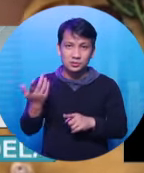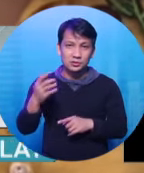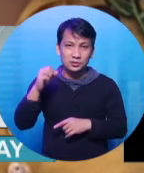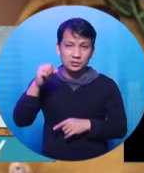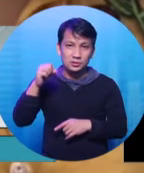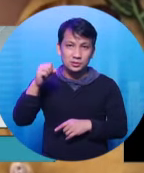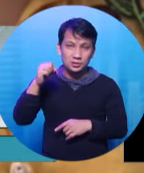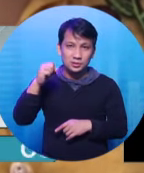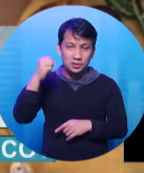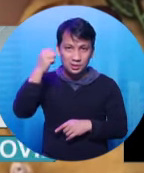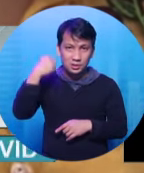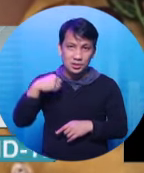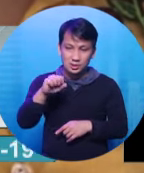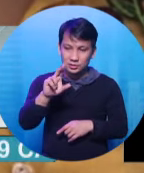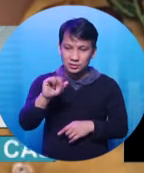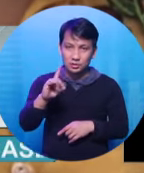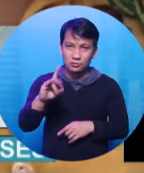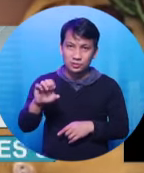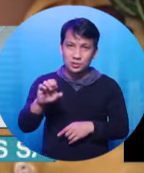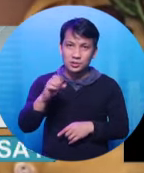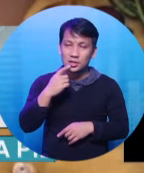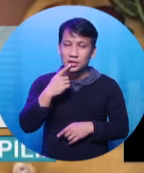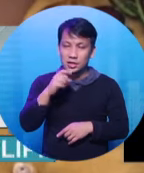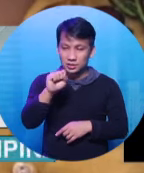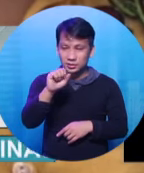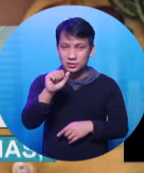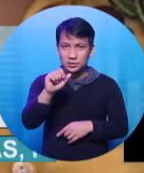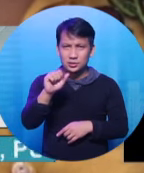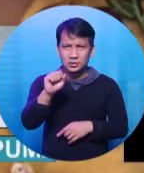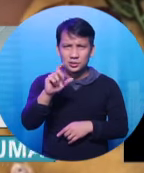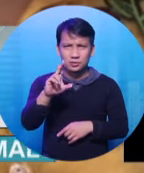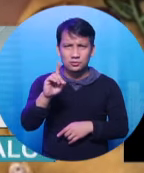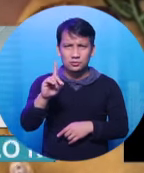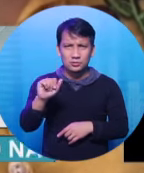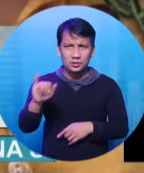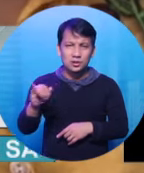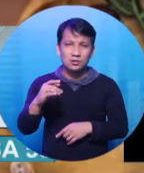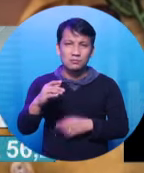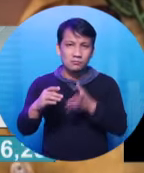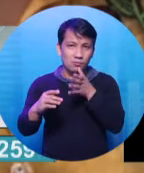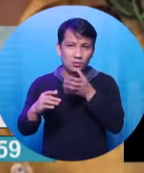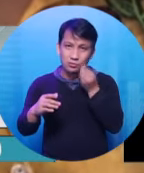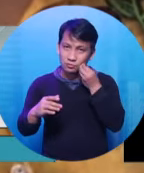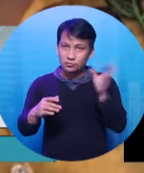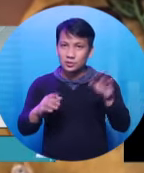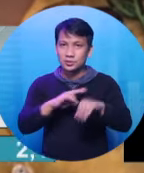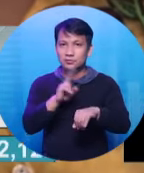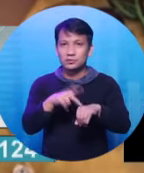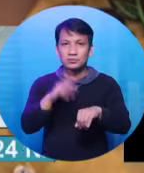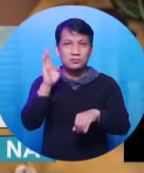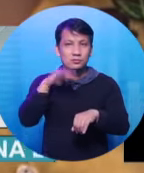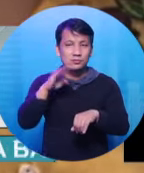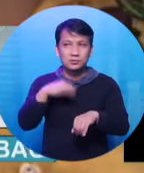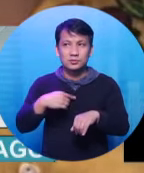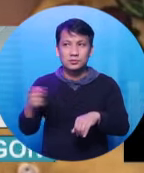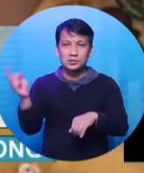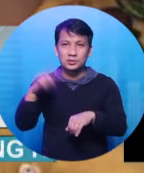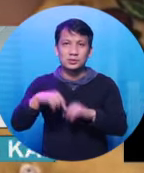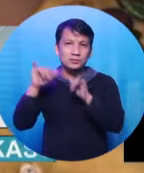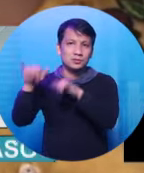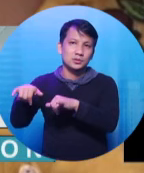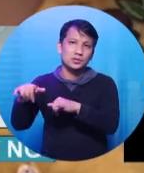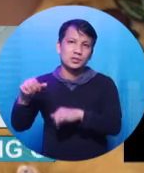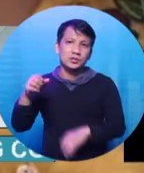Saudi sila, and soon po yung mom ko umuwi na rin po ng Pilipinas for good. But my brother will going to stay po sa